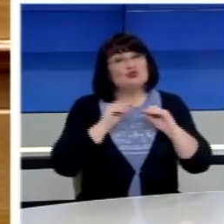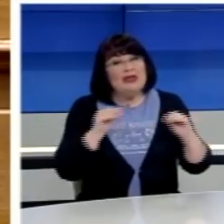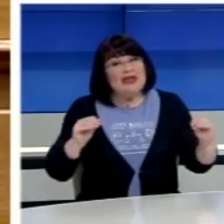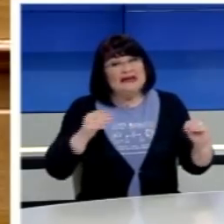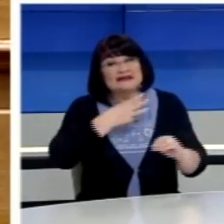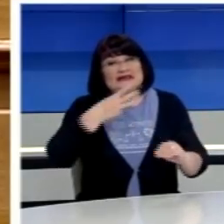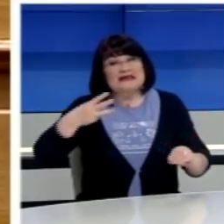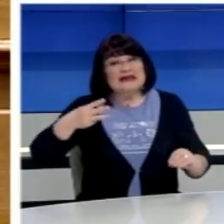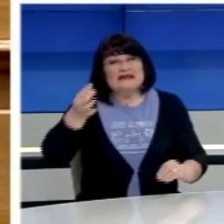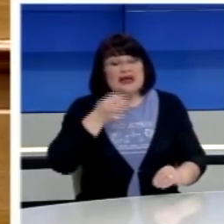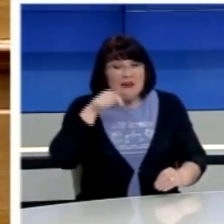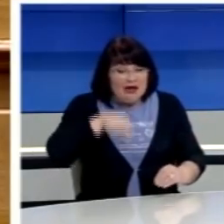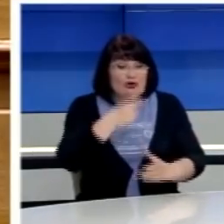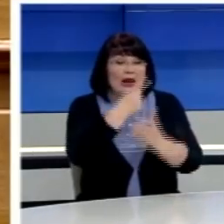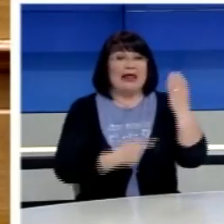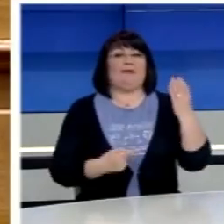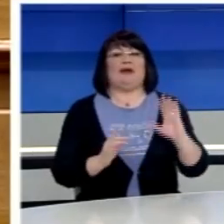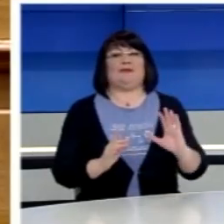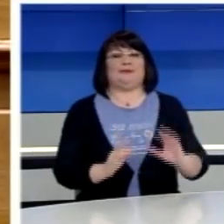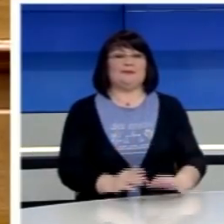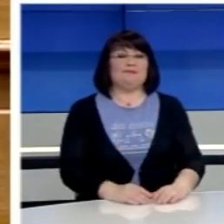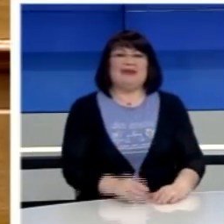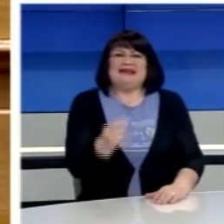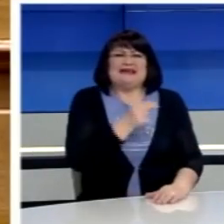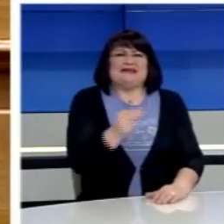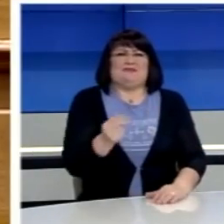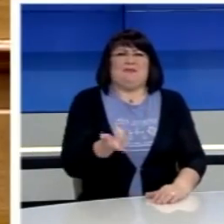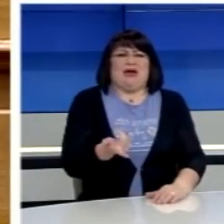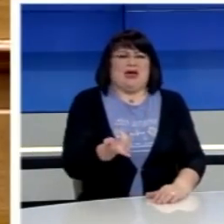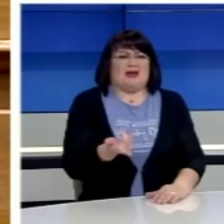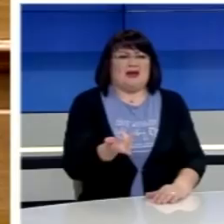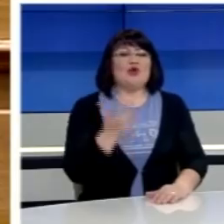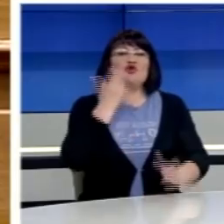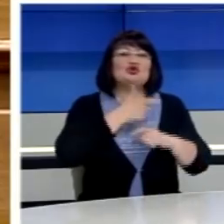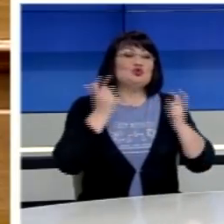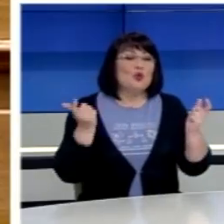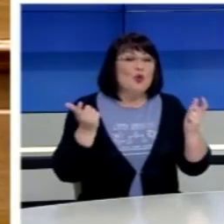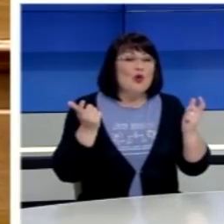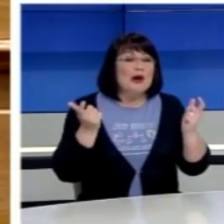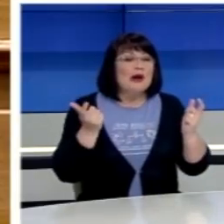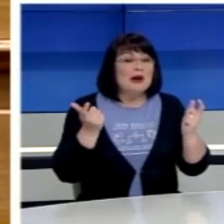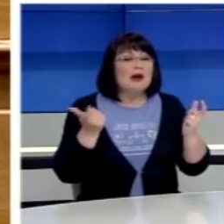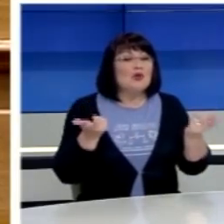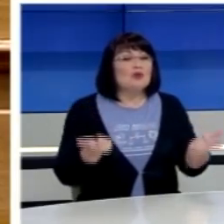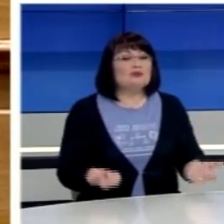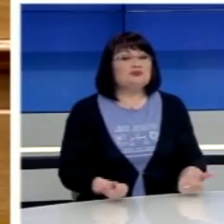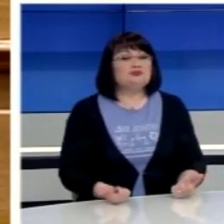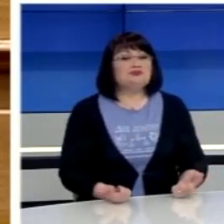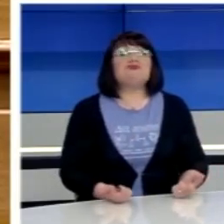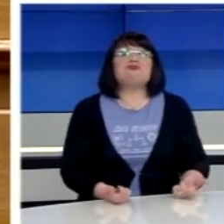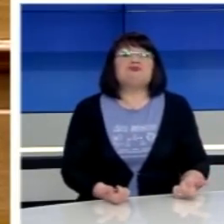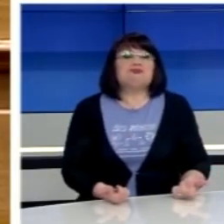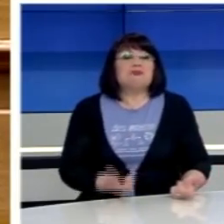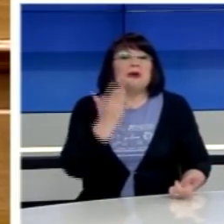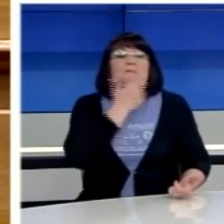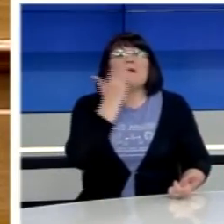αυτό δήθεν λείπει από την Ελλάδα. Τι πάει να πει ότι το σχολείο αποτιμά τη δουλειά του με βάση τα